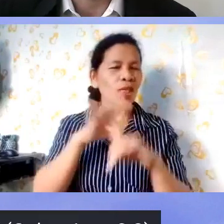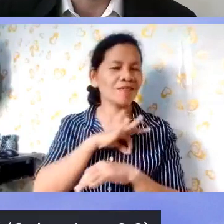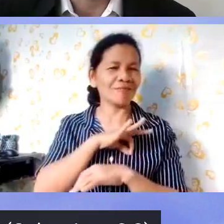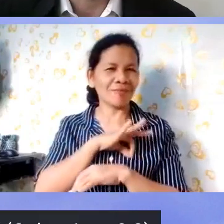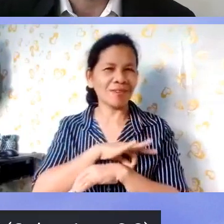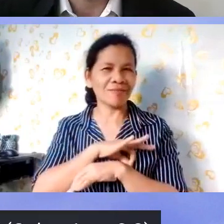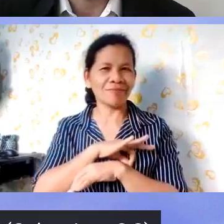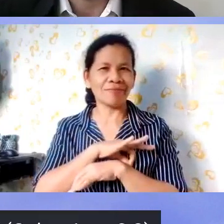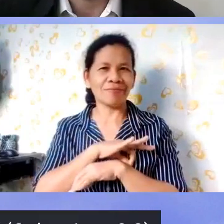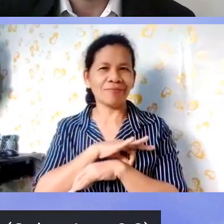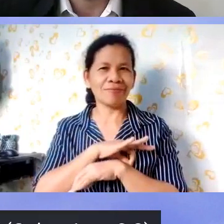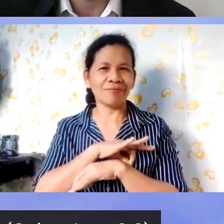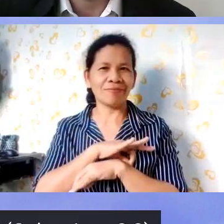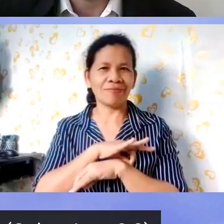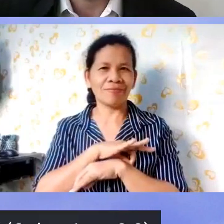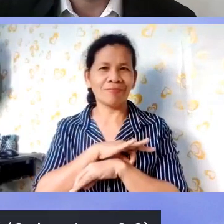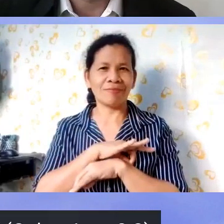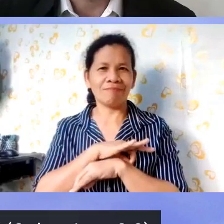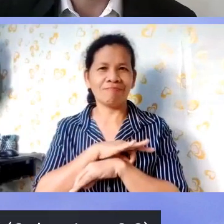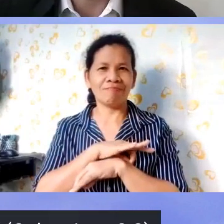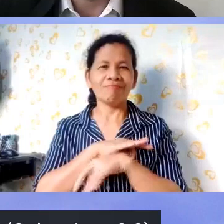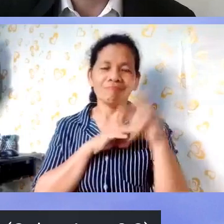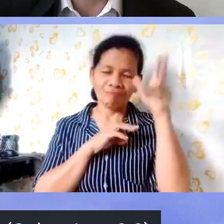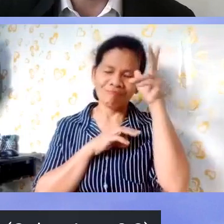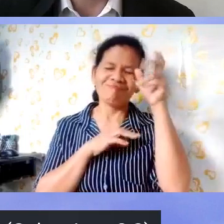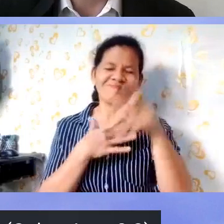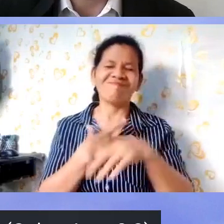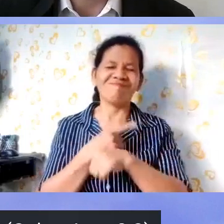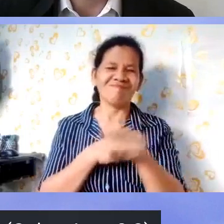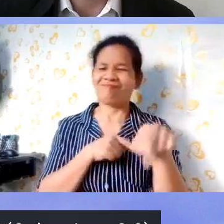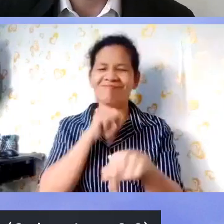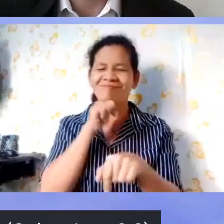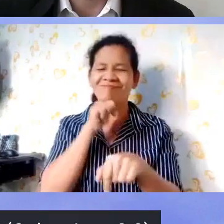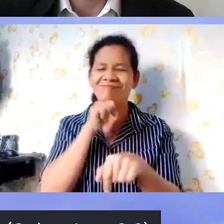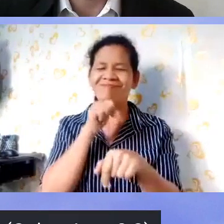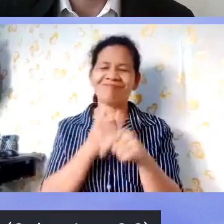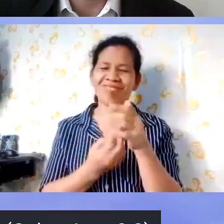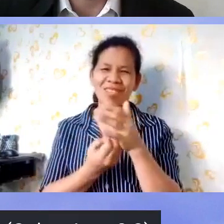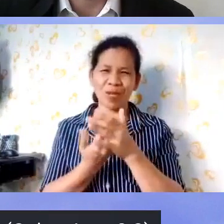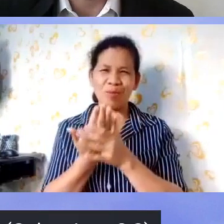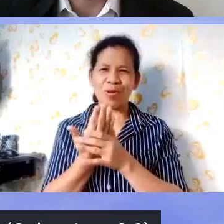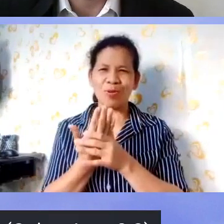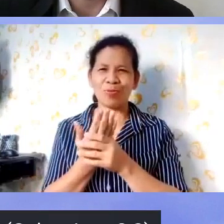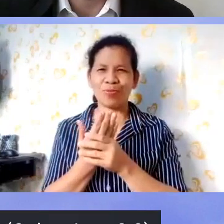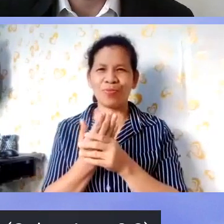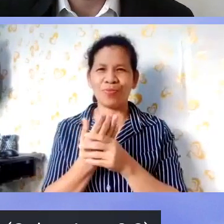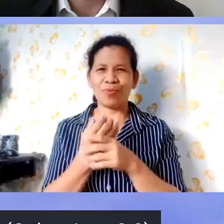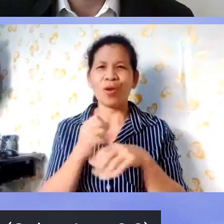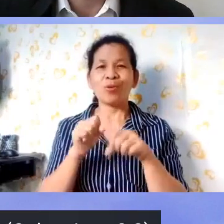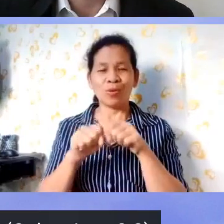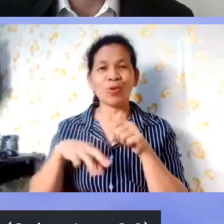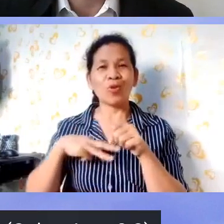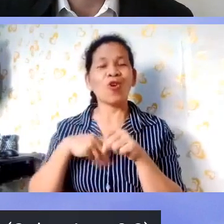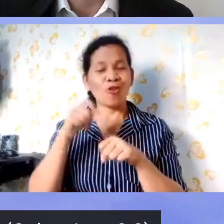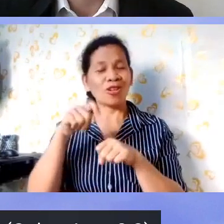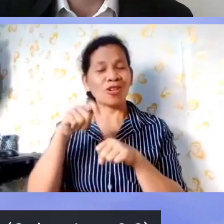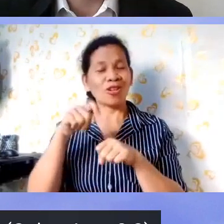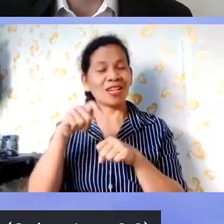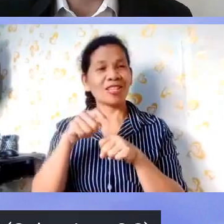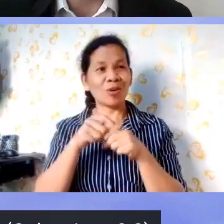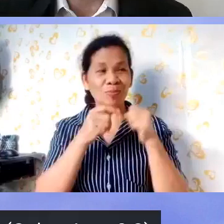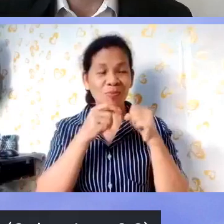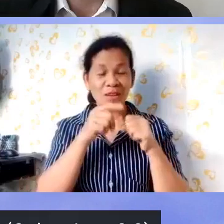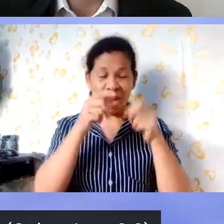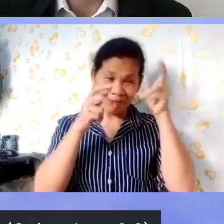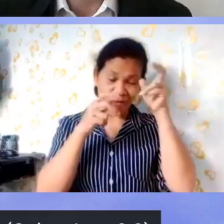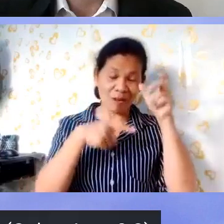Yan po ang gusto ng kaaway. That's why ang gusto niya ay tayo tumingin dito sa sanlibutan. Mm-hmm.